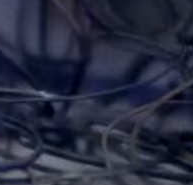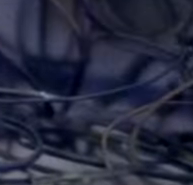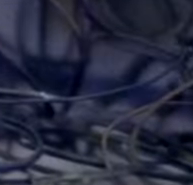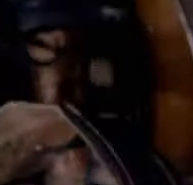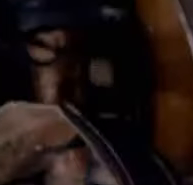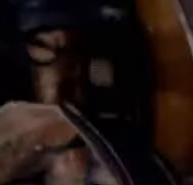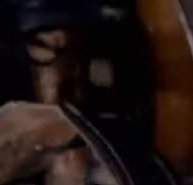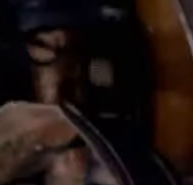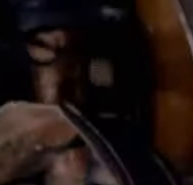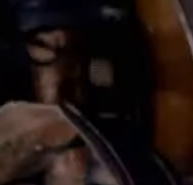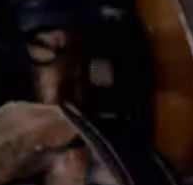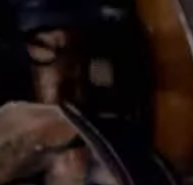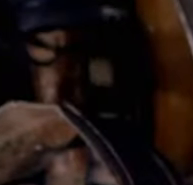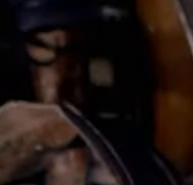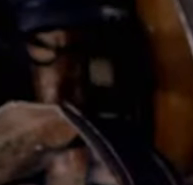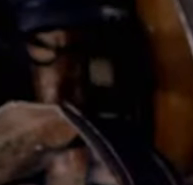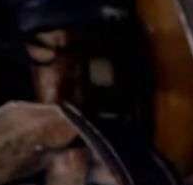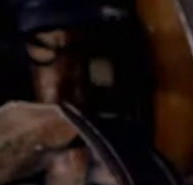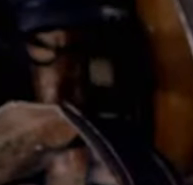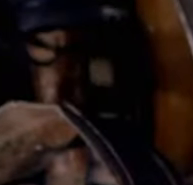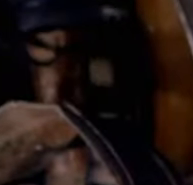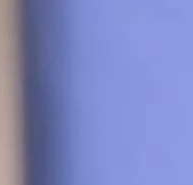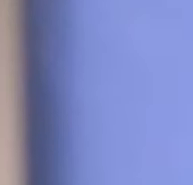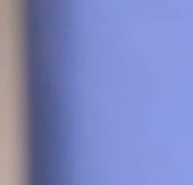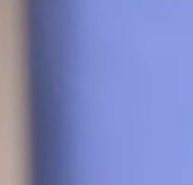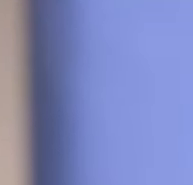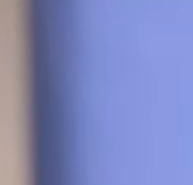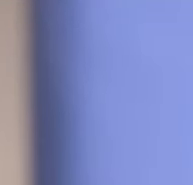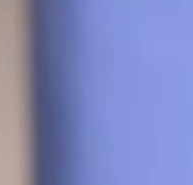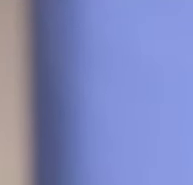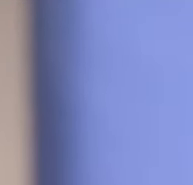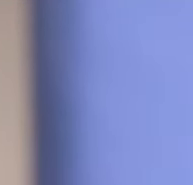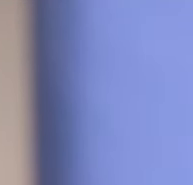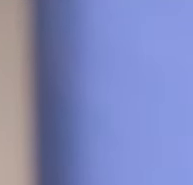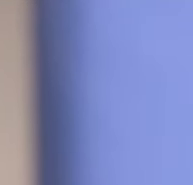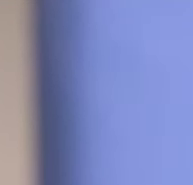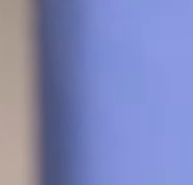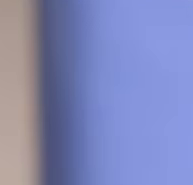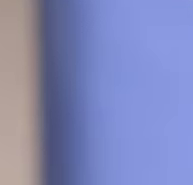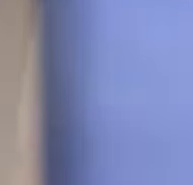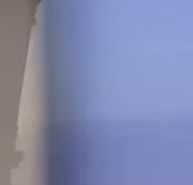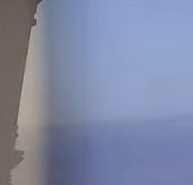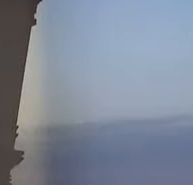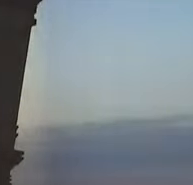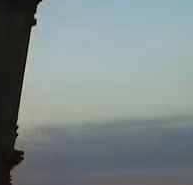Was diese Gegenstände künftigen Generationen sagen werden, wissen wir nicht.